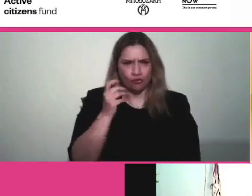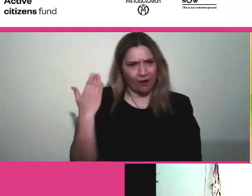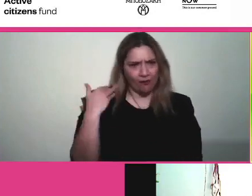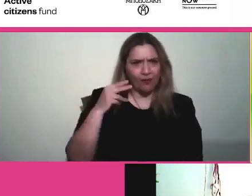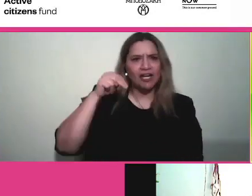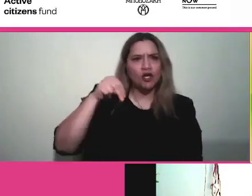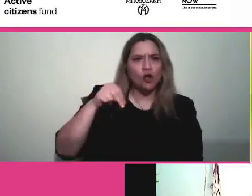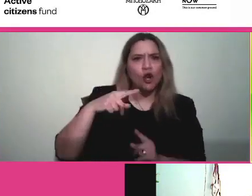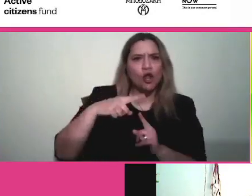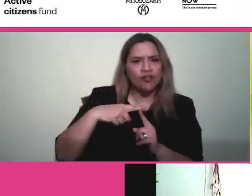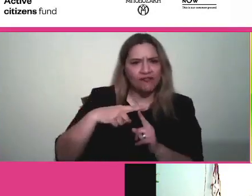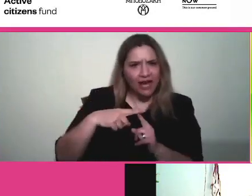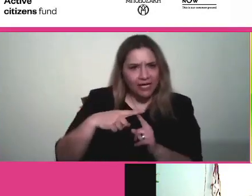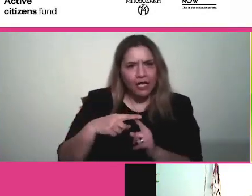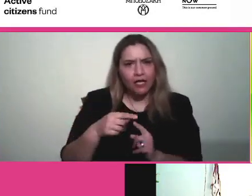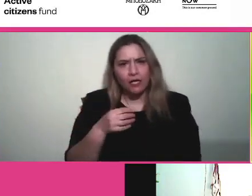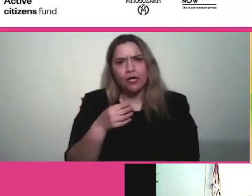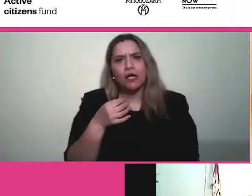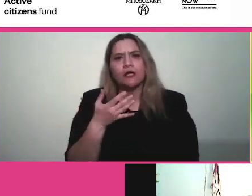και στον Παγίδα, ότι